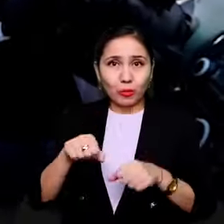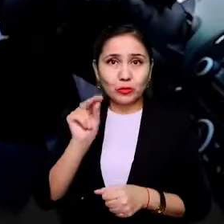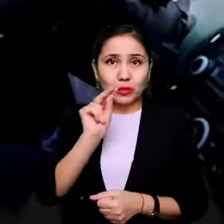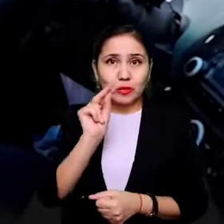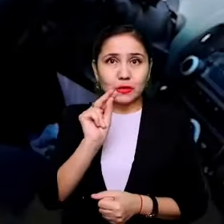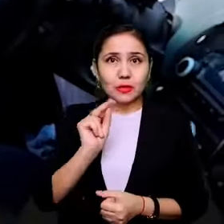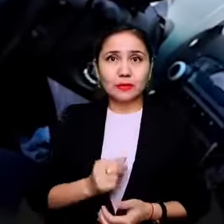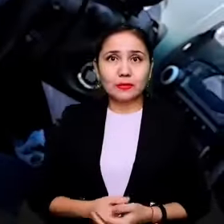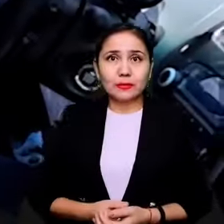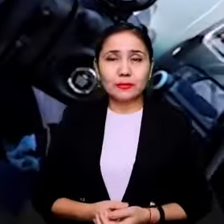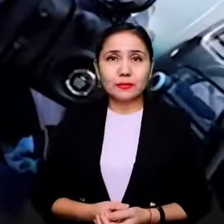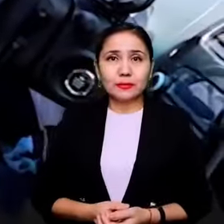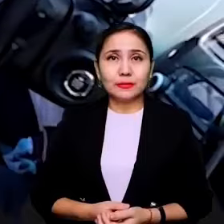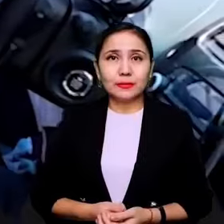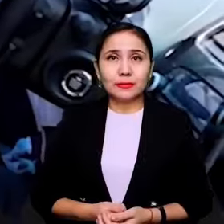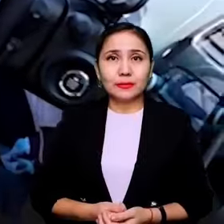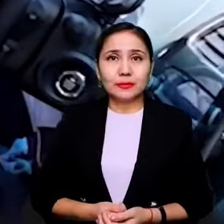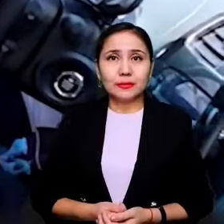Chilonzor.